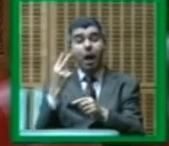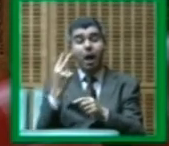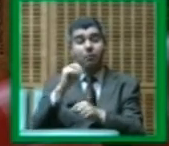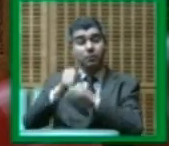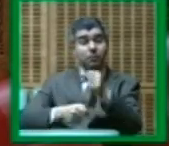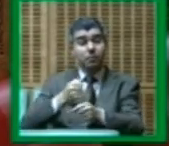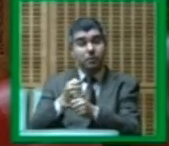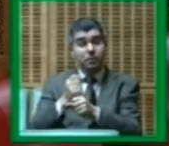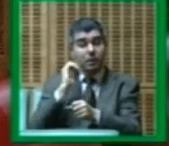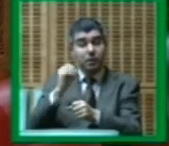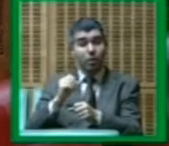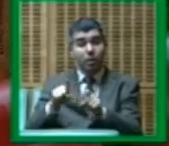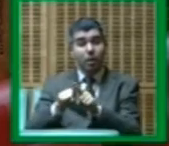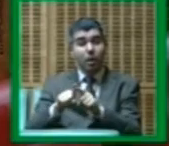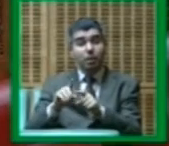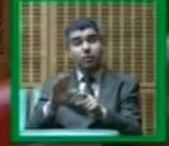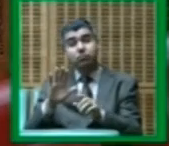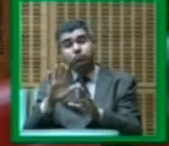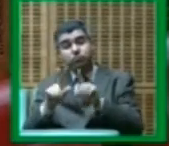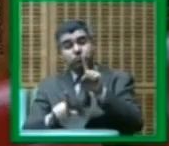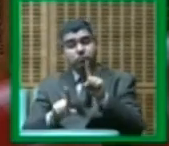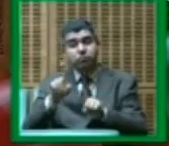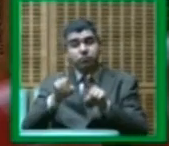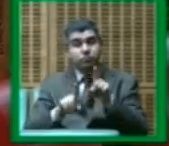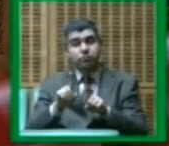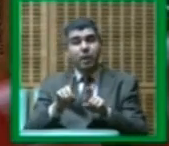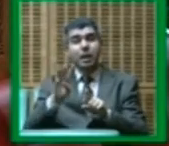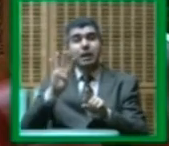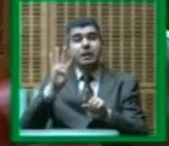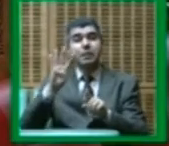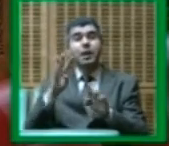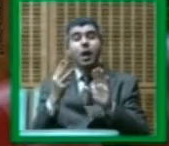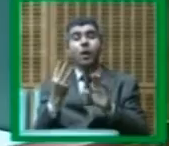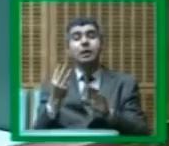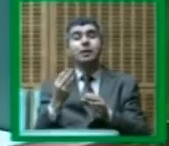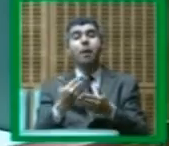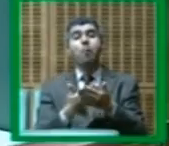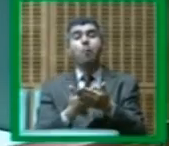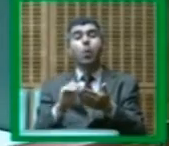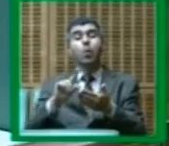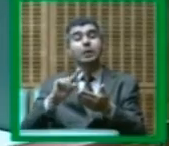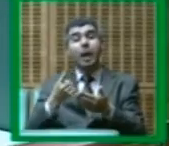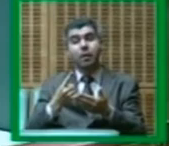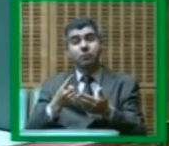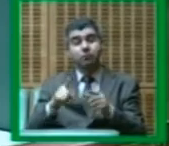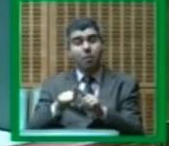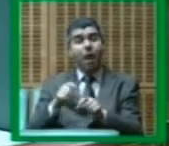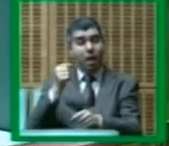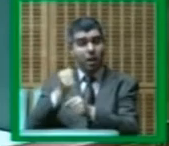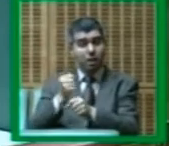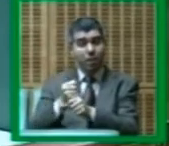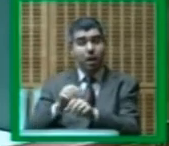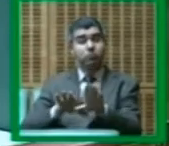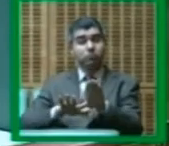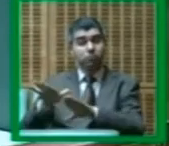وتسعة أشهر يلاه عندنا يعني 38 مليون درهم. اشتغلنا على هذا